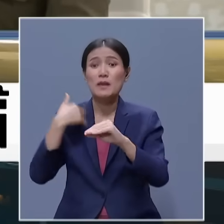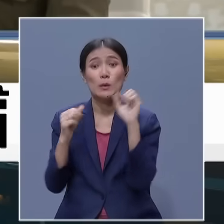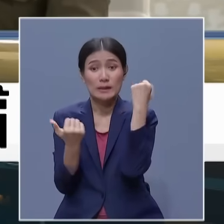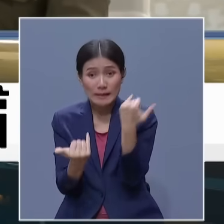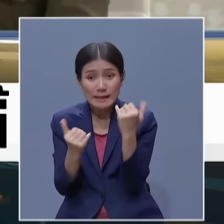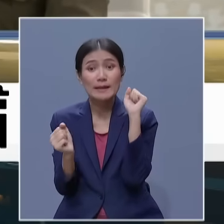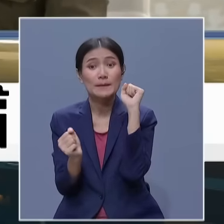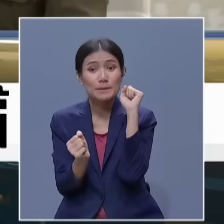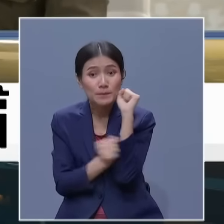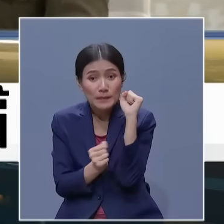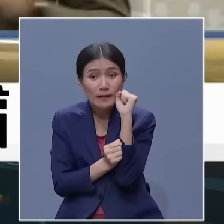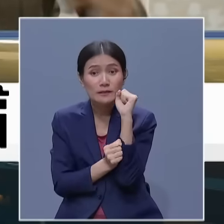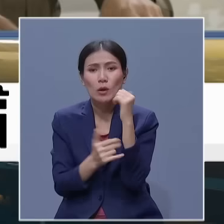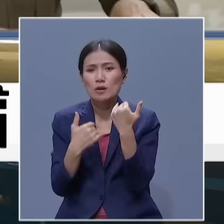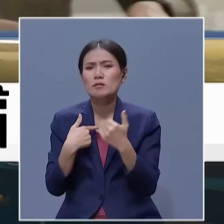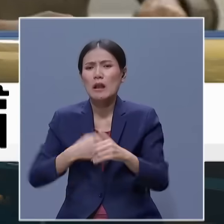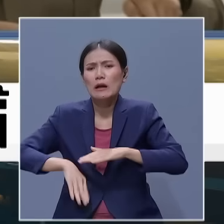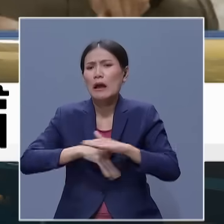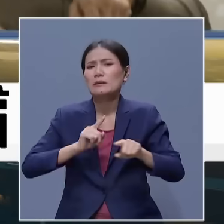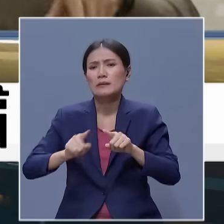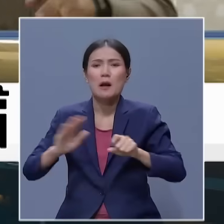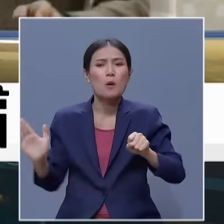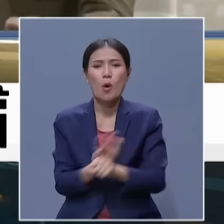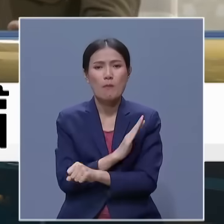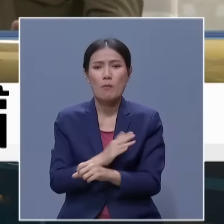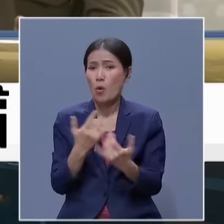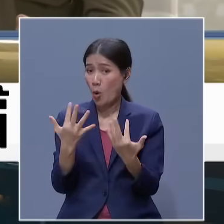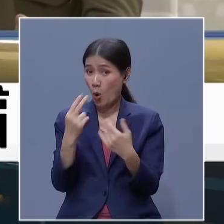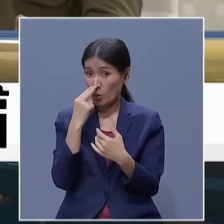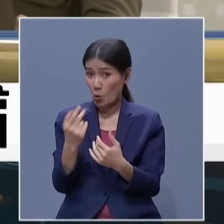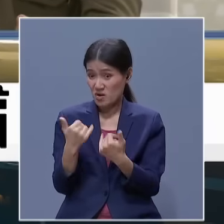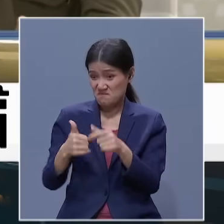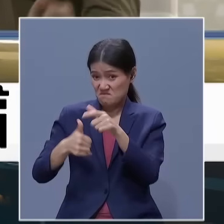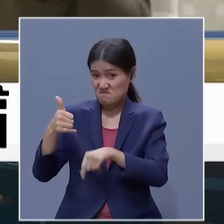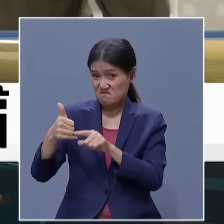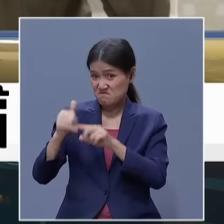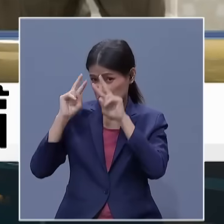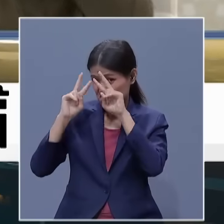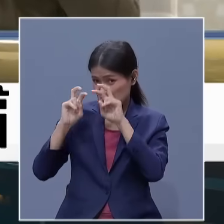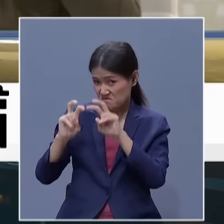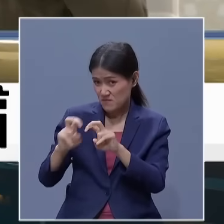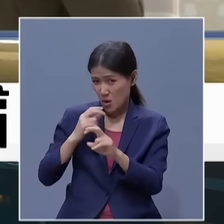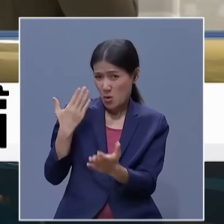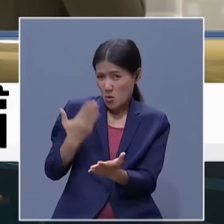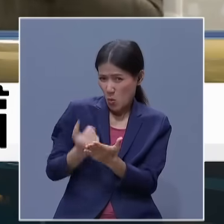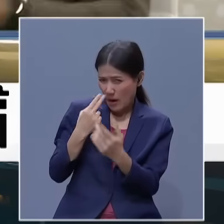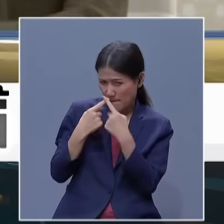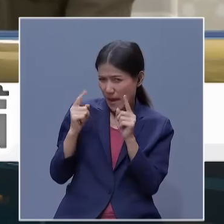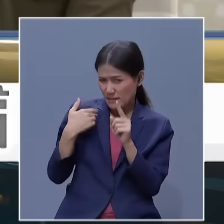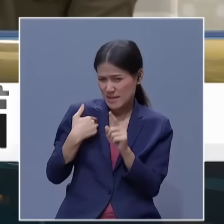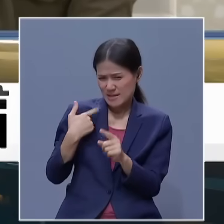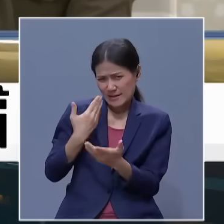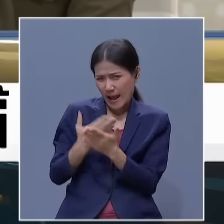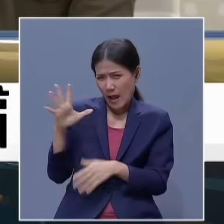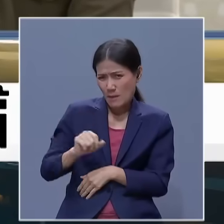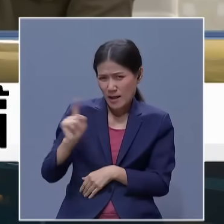แล้วนะครับหลังจากนี้จะไล่ขยายผลต่อเรื่องของความร่ำรวยผิดปกติเส้นทางการเงินเรื่องธุรกิจการ